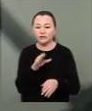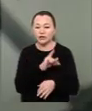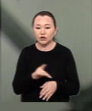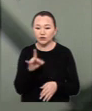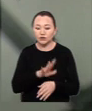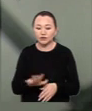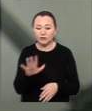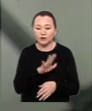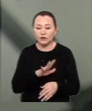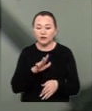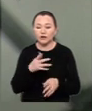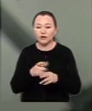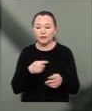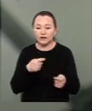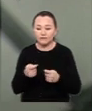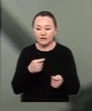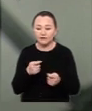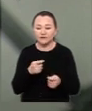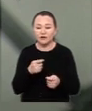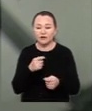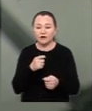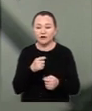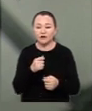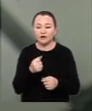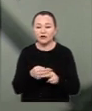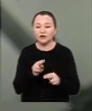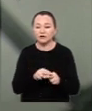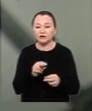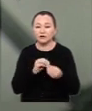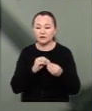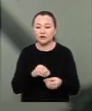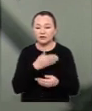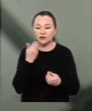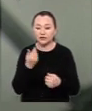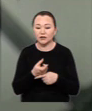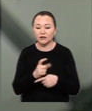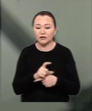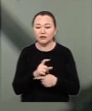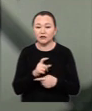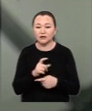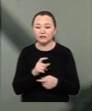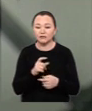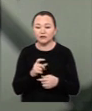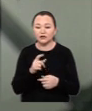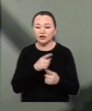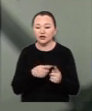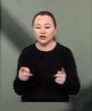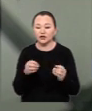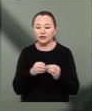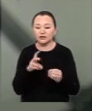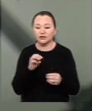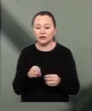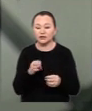регионами под эгидой правительства. А это не постоянная мера, то есть это не там, в течение десятилетий,